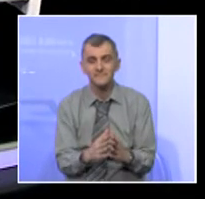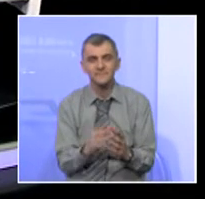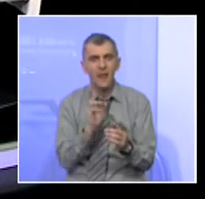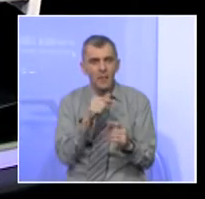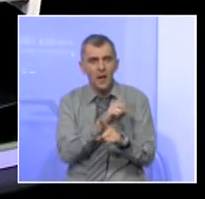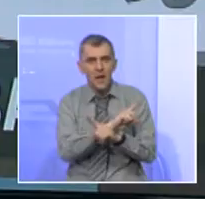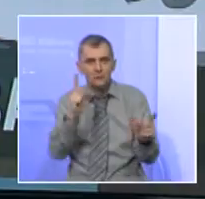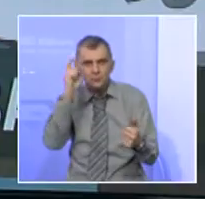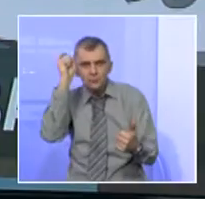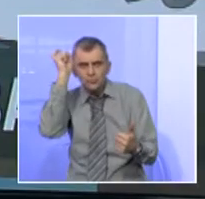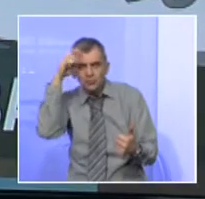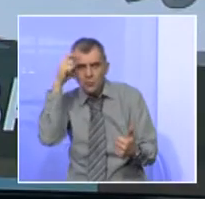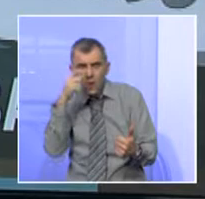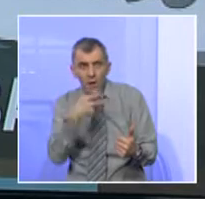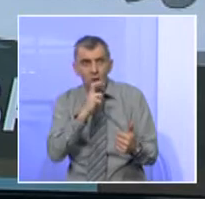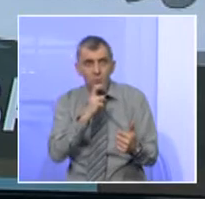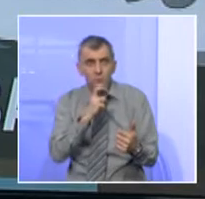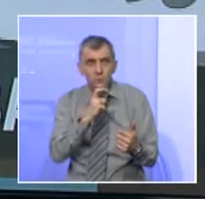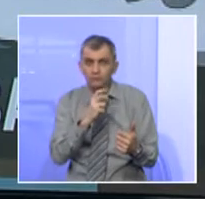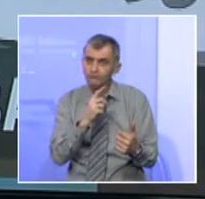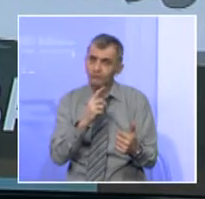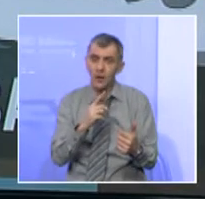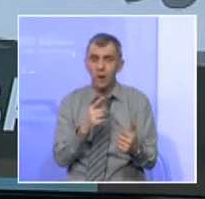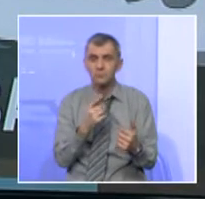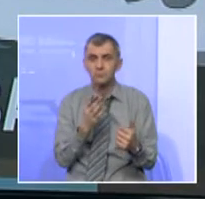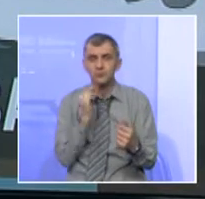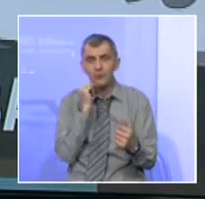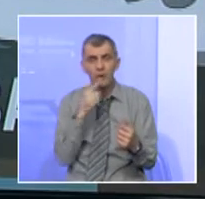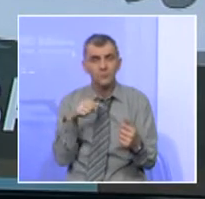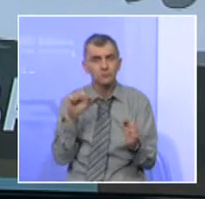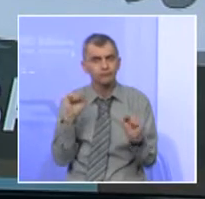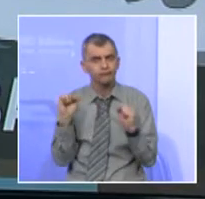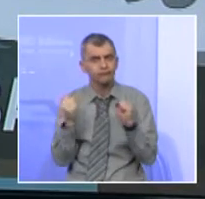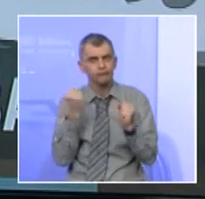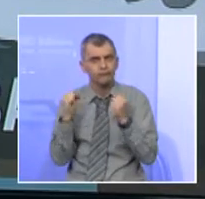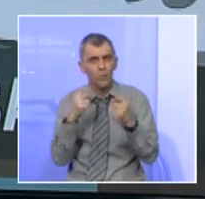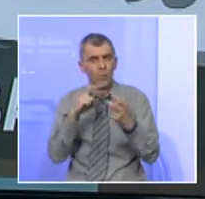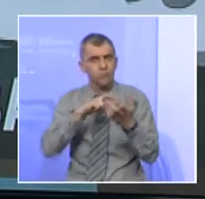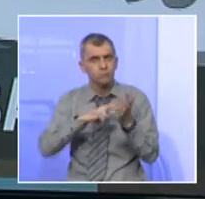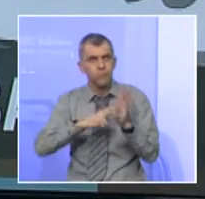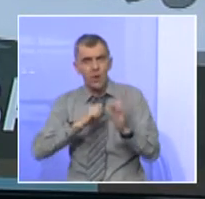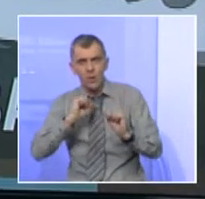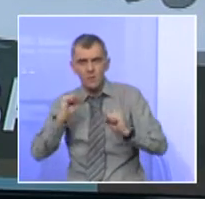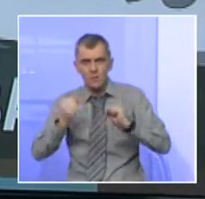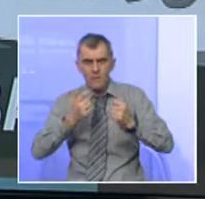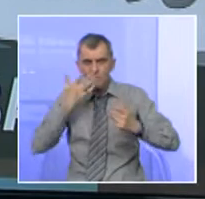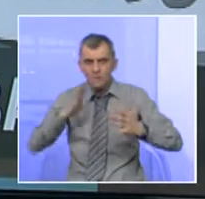različite sumnje, koji podižu nivo političke